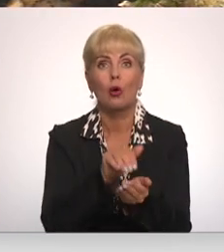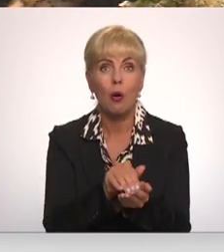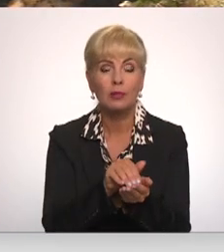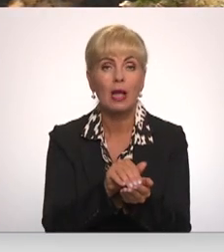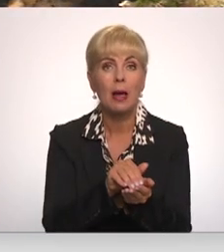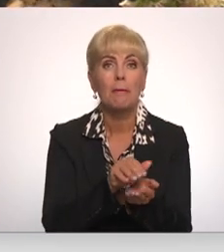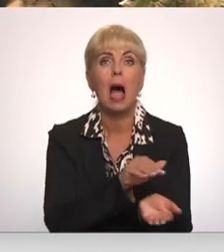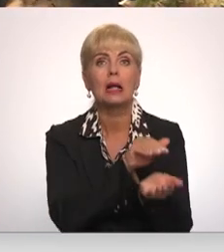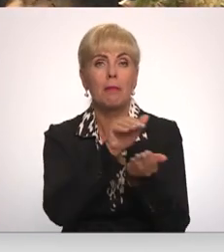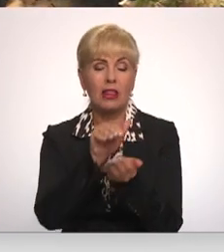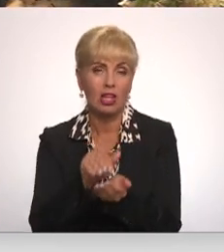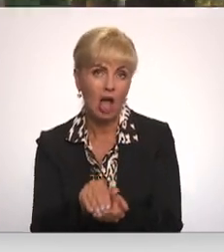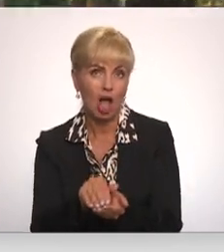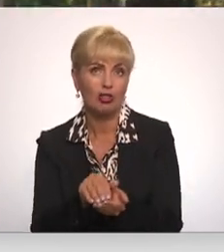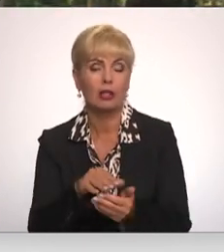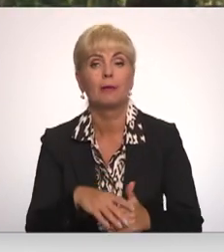ekshumācija.